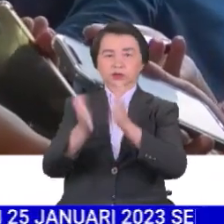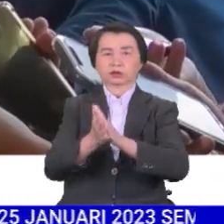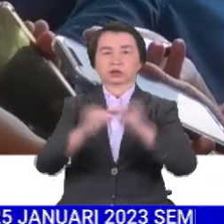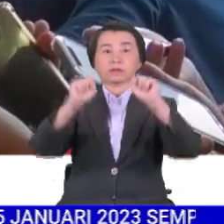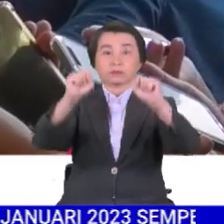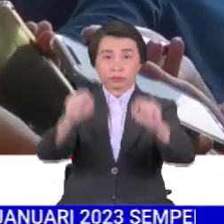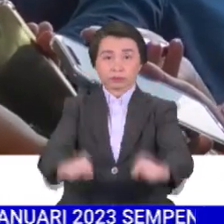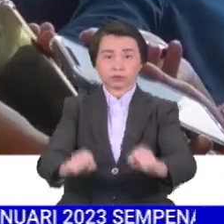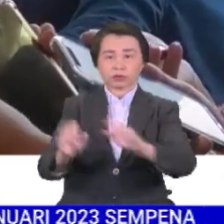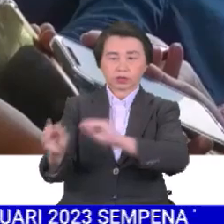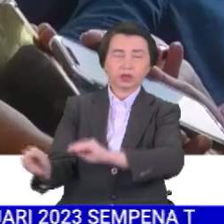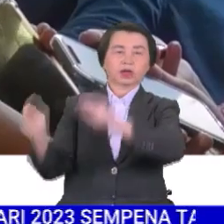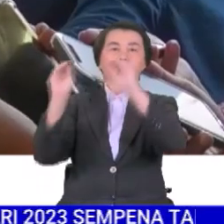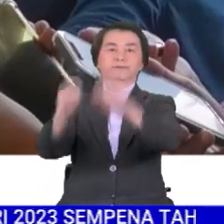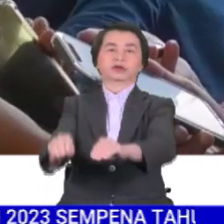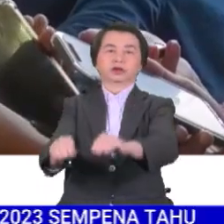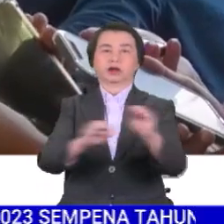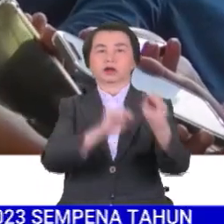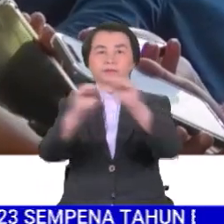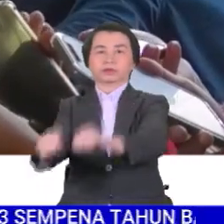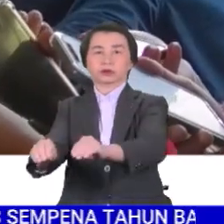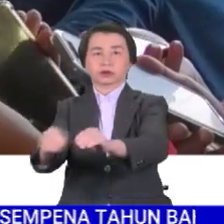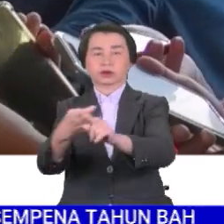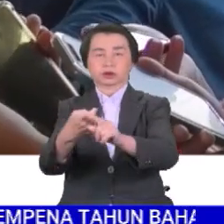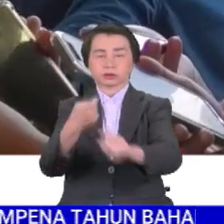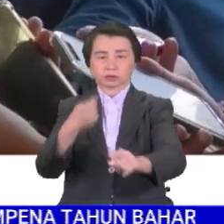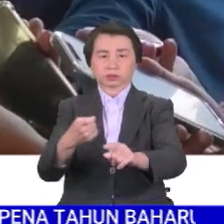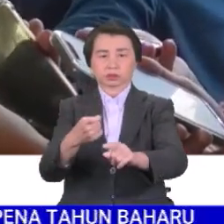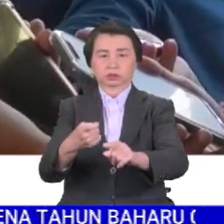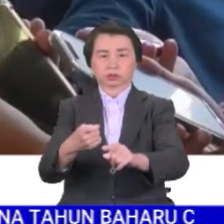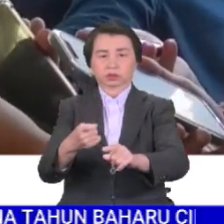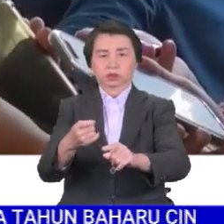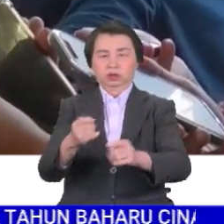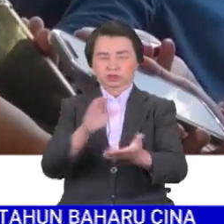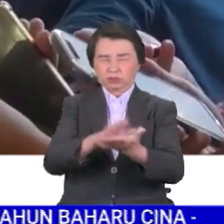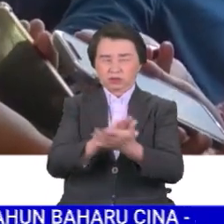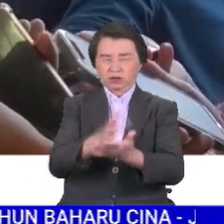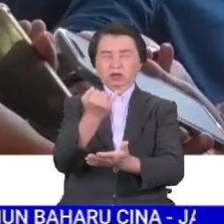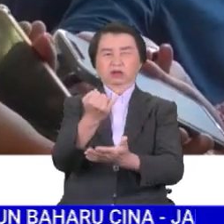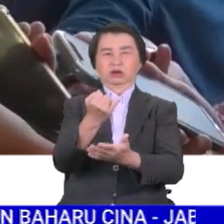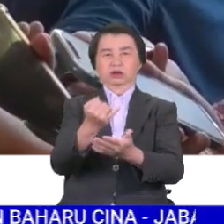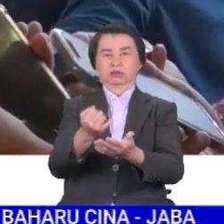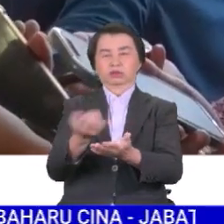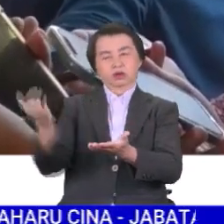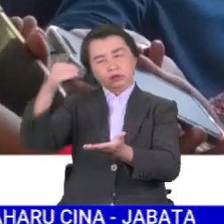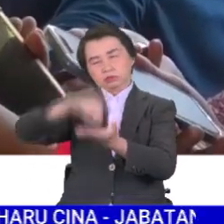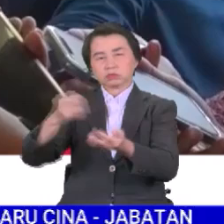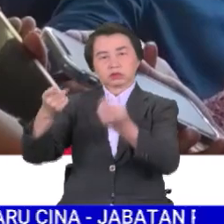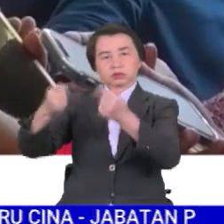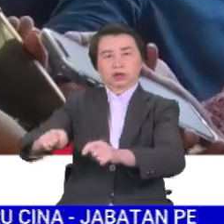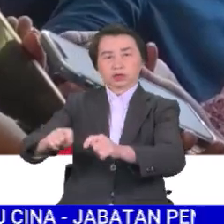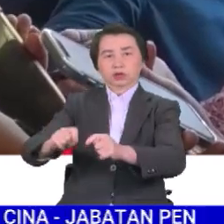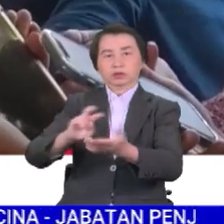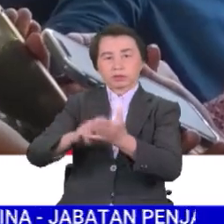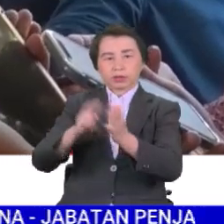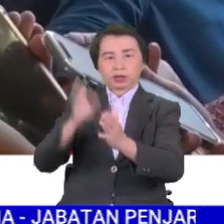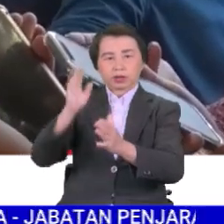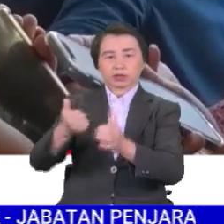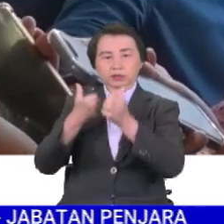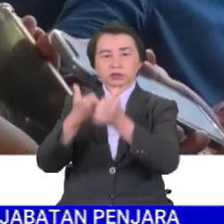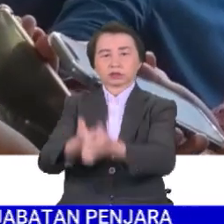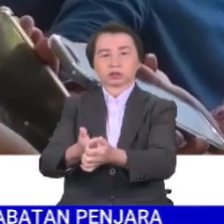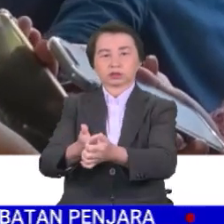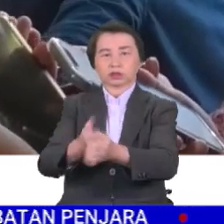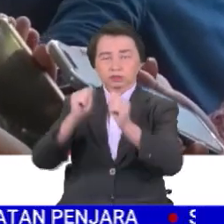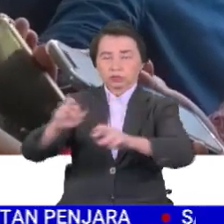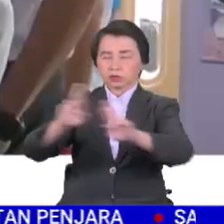boleh pindahkan status itu daripada sakit kepada retanda. Jadi maknanya dia akan bergeraklah mengikut yang sepatutnya